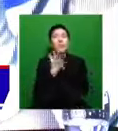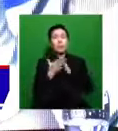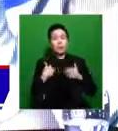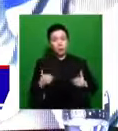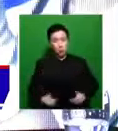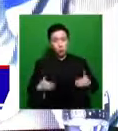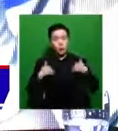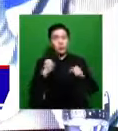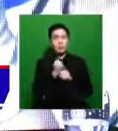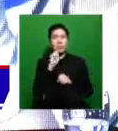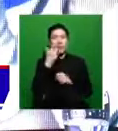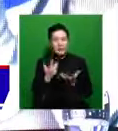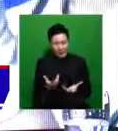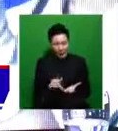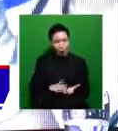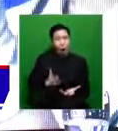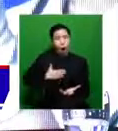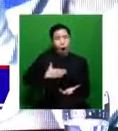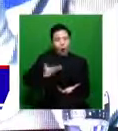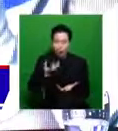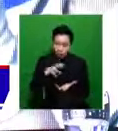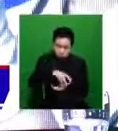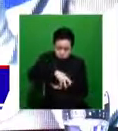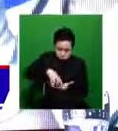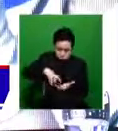ตอนนี้ใหม่จานใครจานมันก็จะ